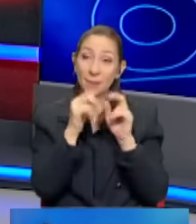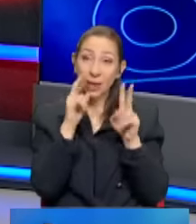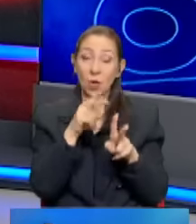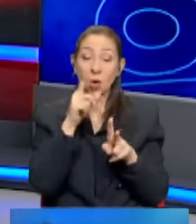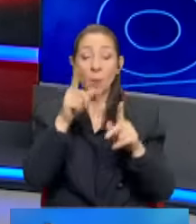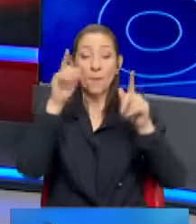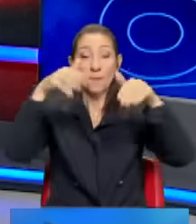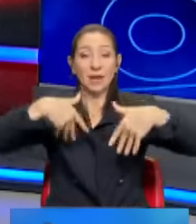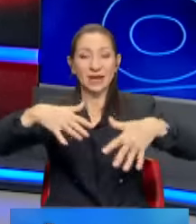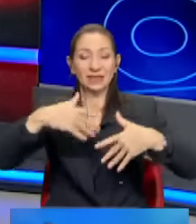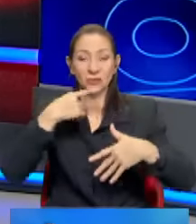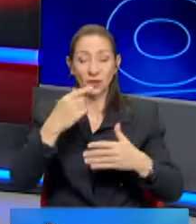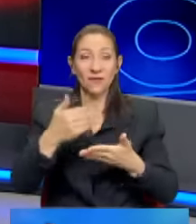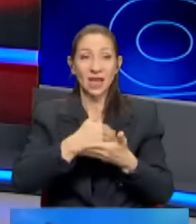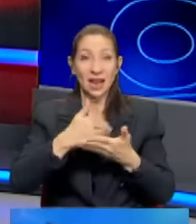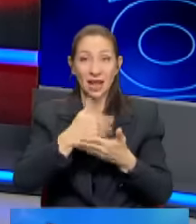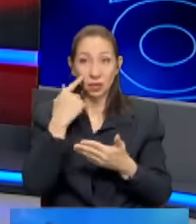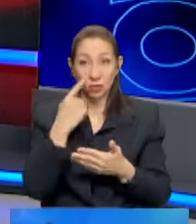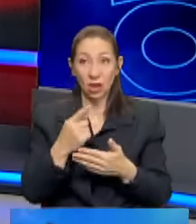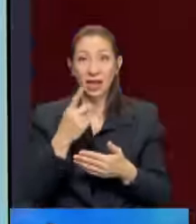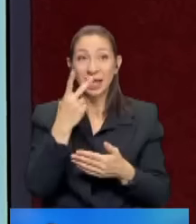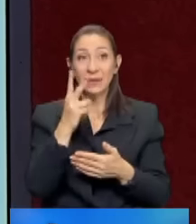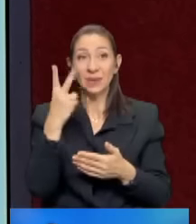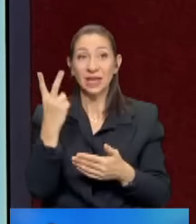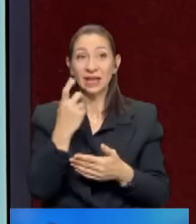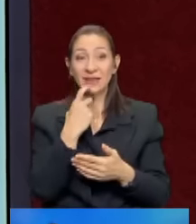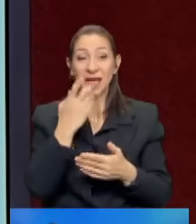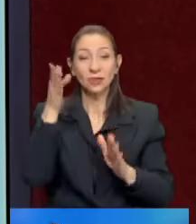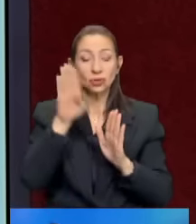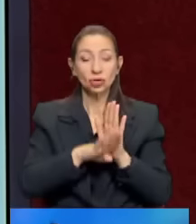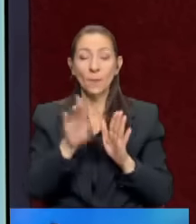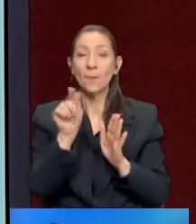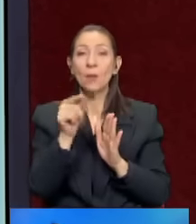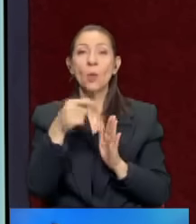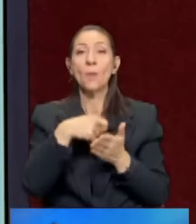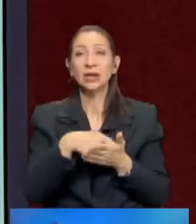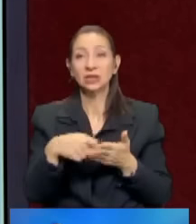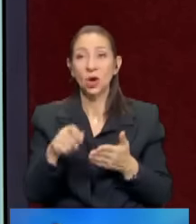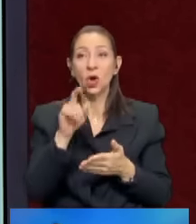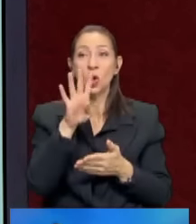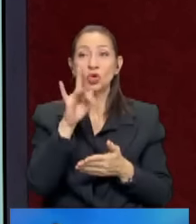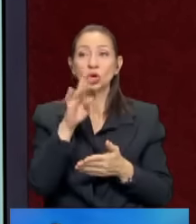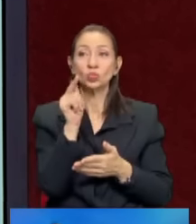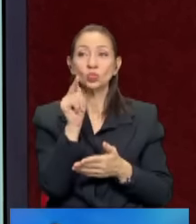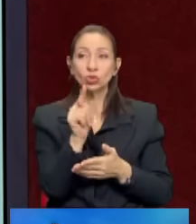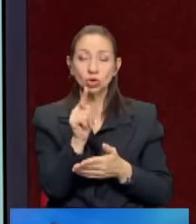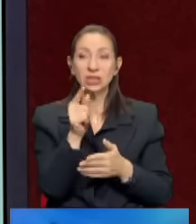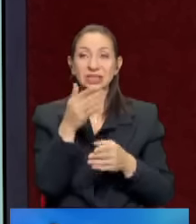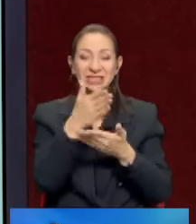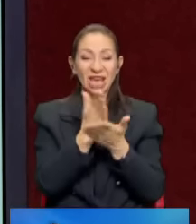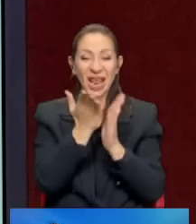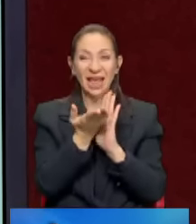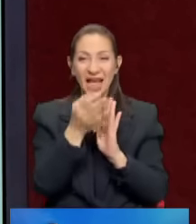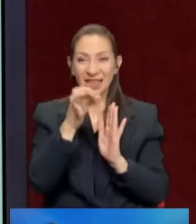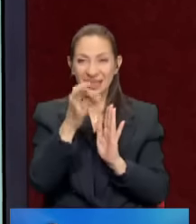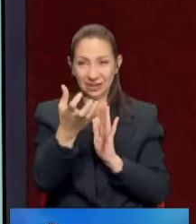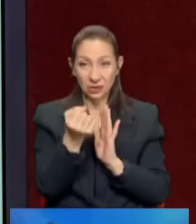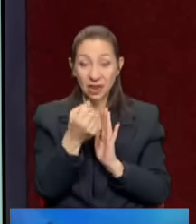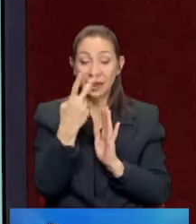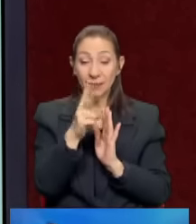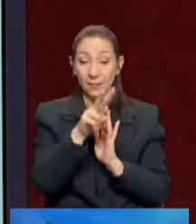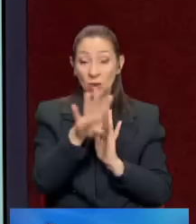o pankartta belirtilen verilere göre 2002 yılında en düşük Memur maaşıyla 14,5 çeyrek altın alınabilir Ken